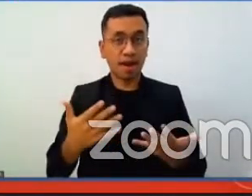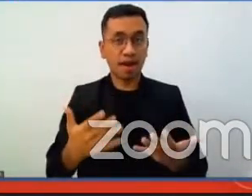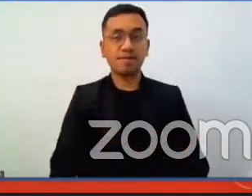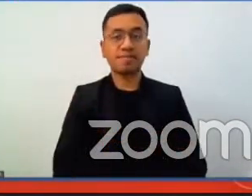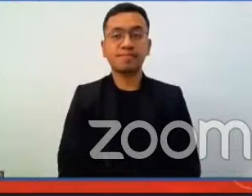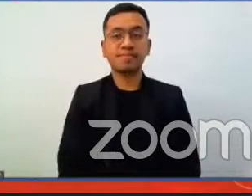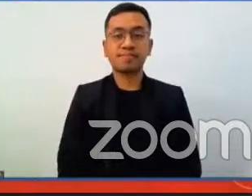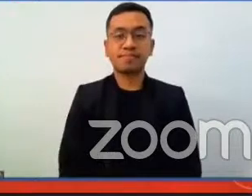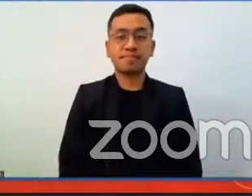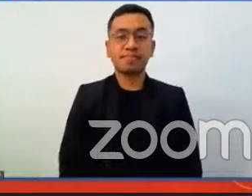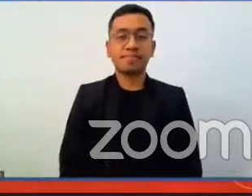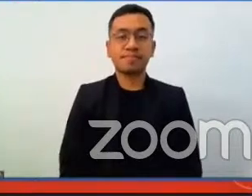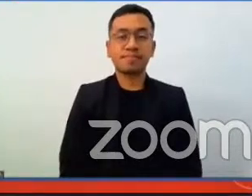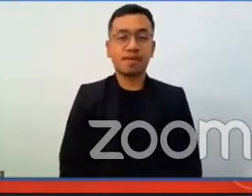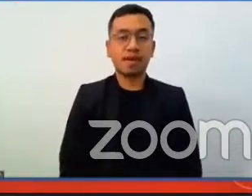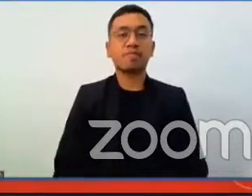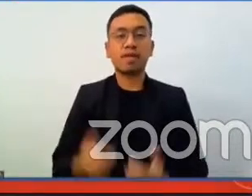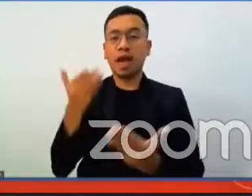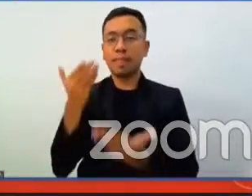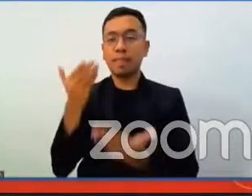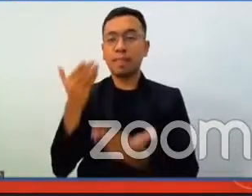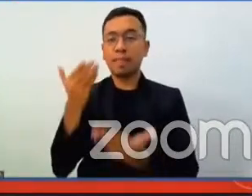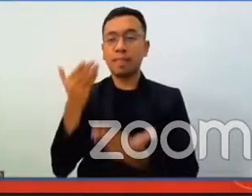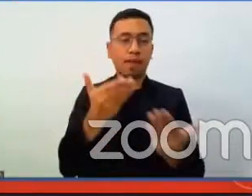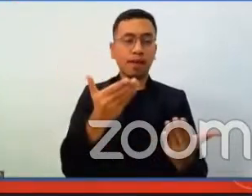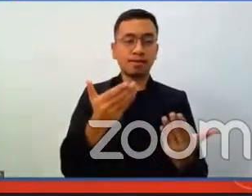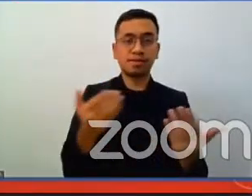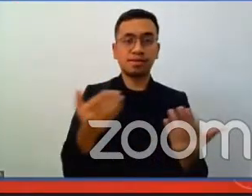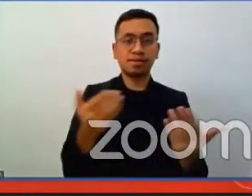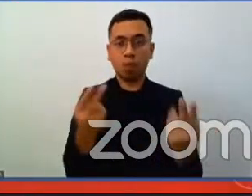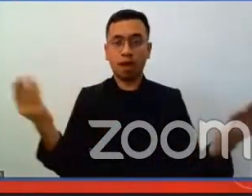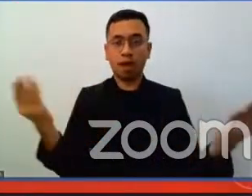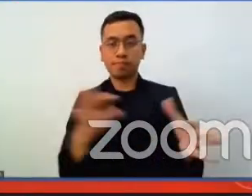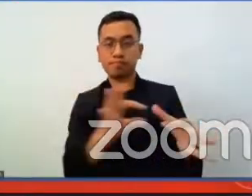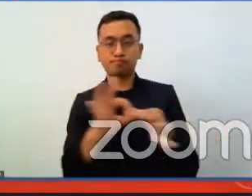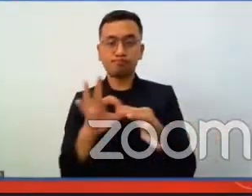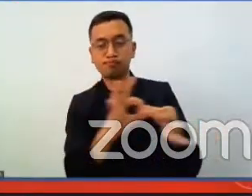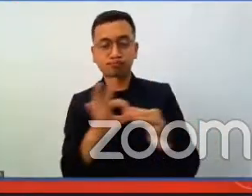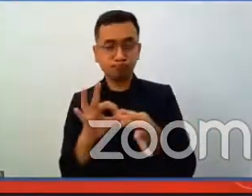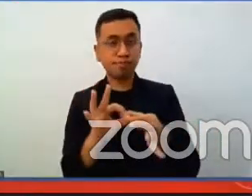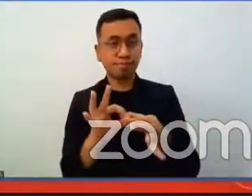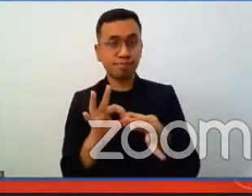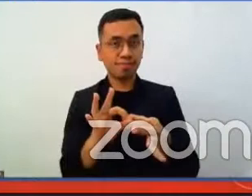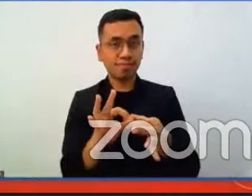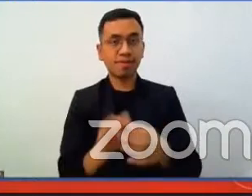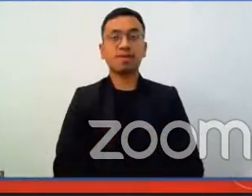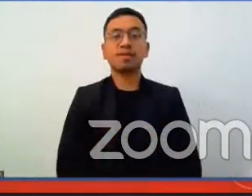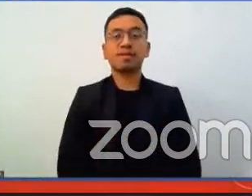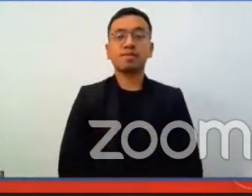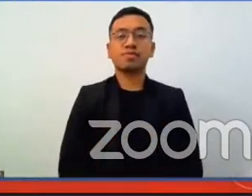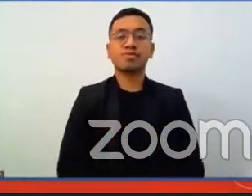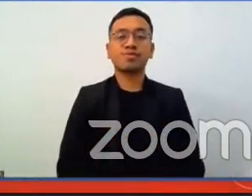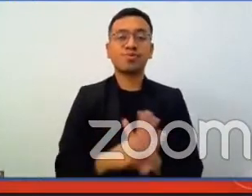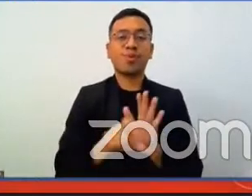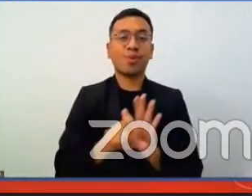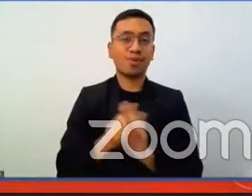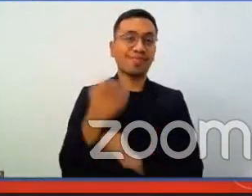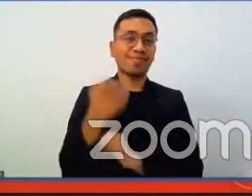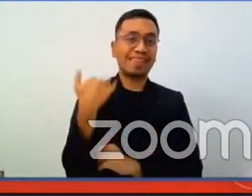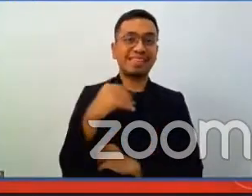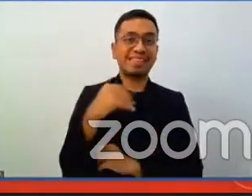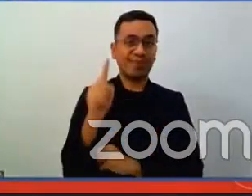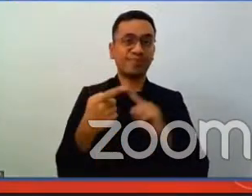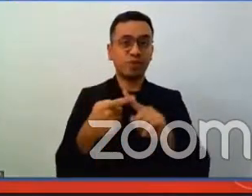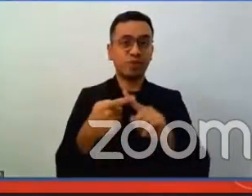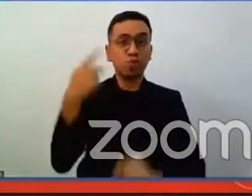membuat kolaborasi platform yang bisa saya gunakan. Yang pertama adalah itu. Yang kedua,